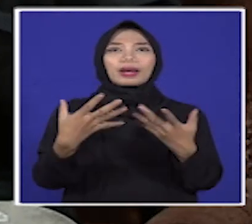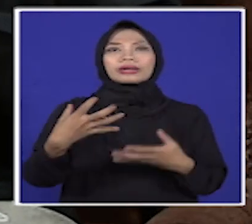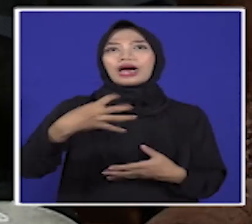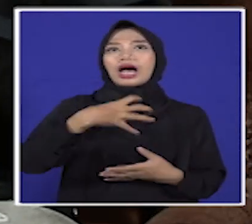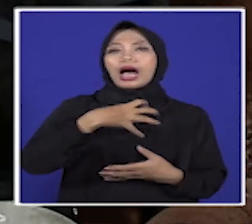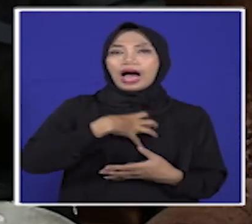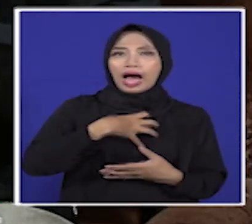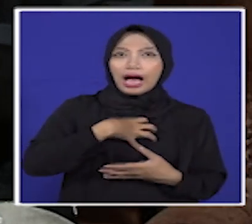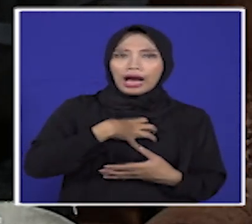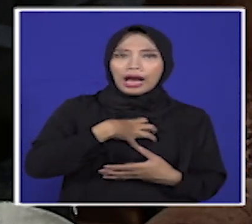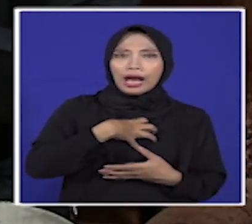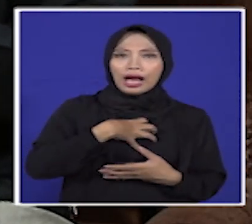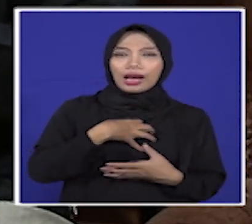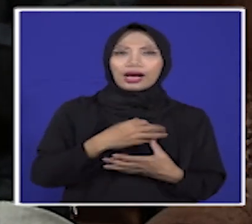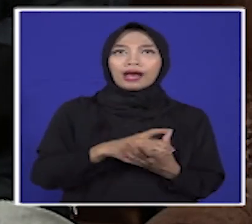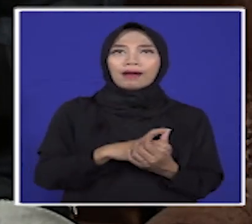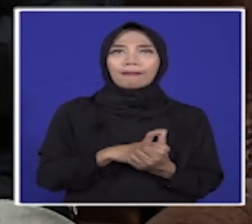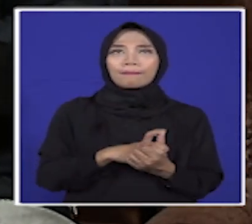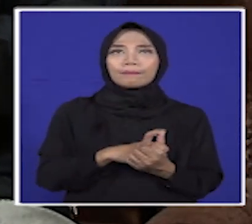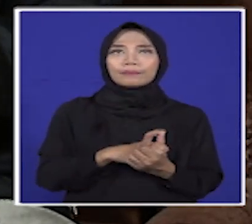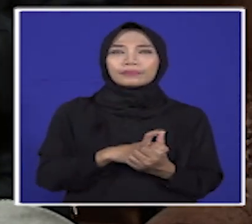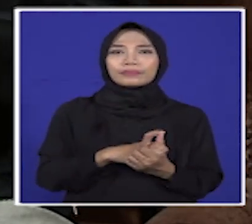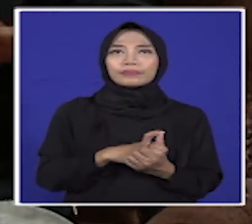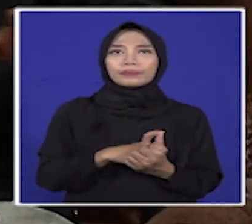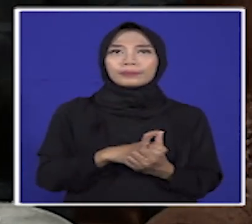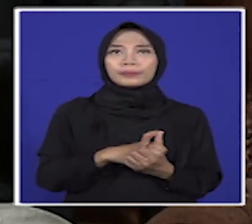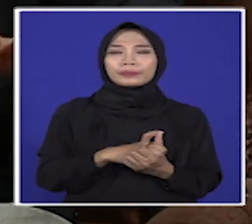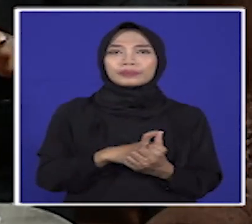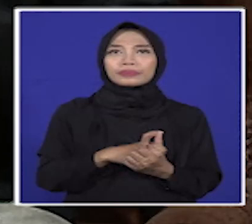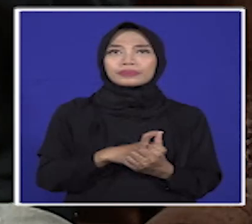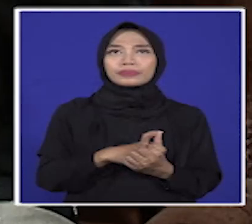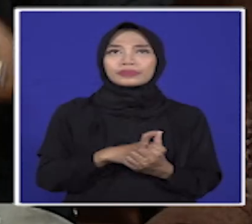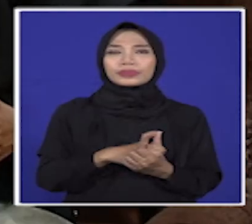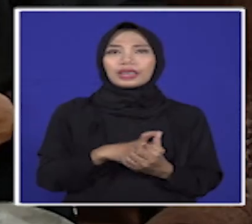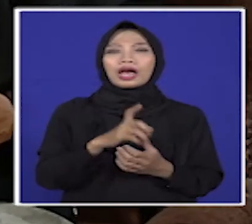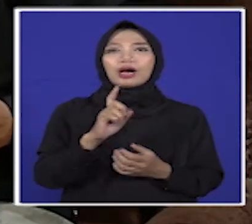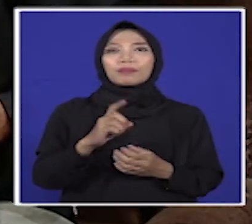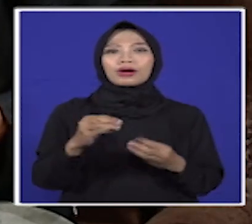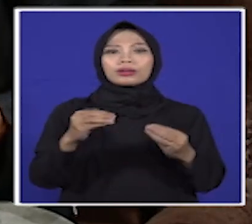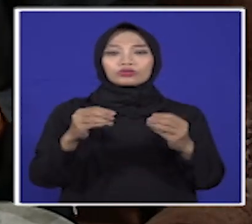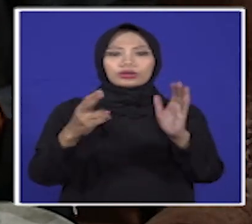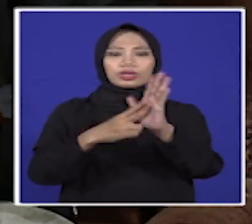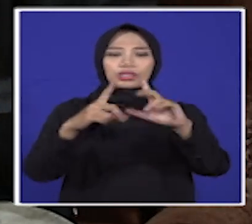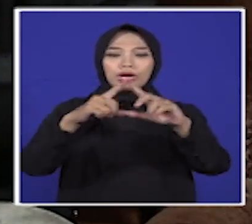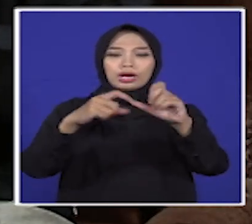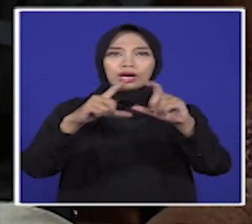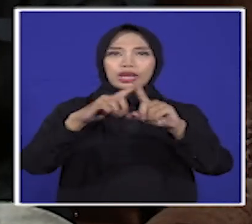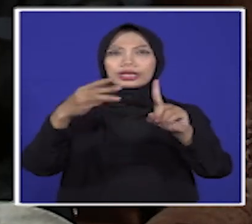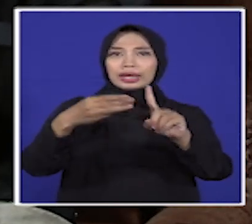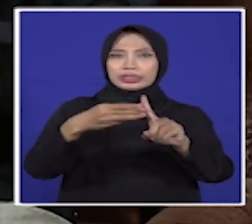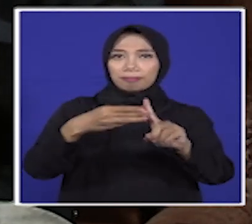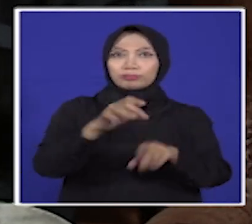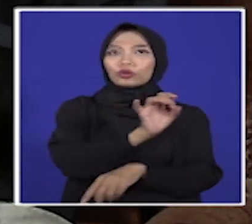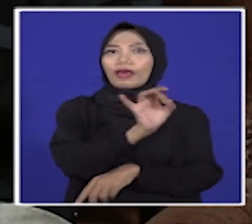ada hubungan darah, misalnya tetap aja hubungan nasabnya tidak disambungkan. Jadi dia